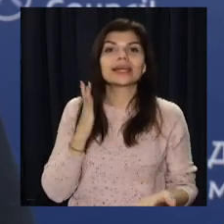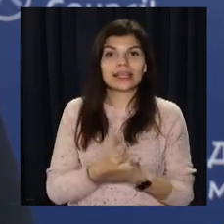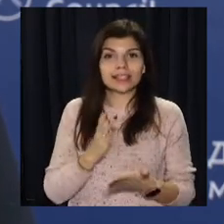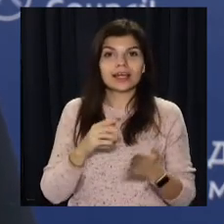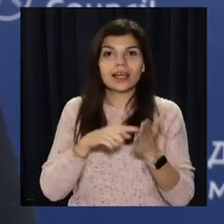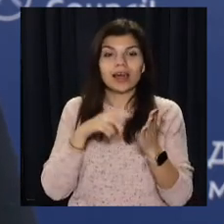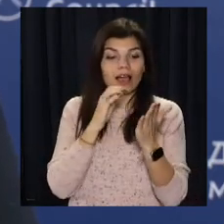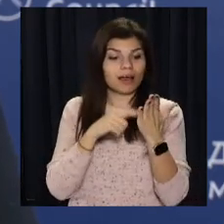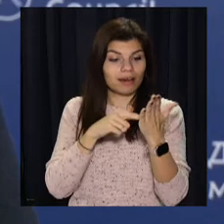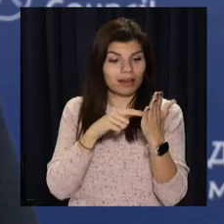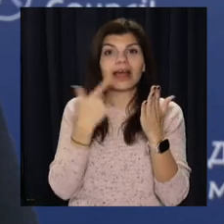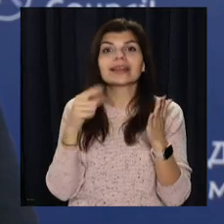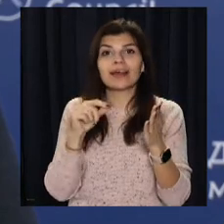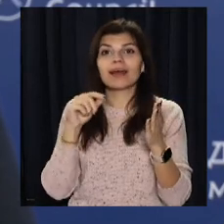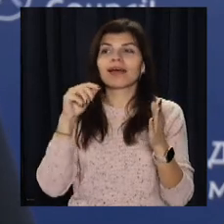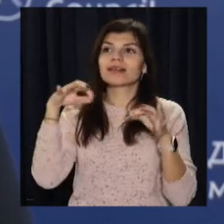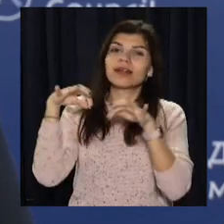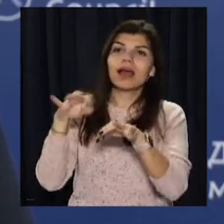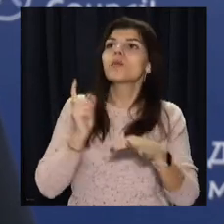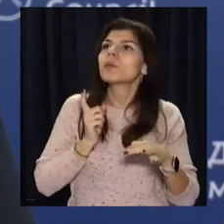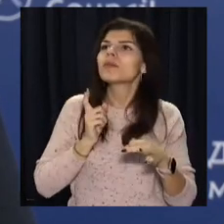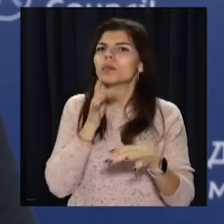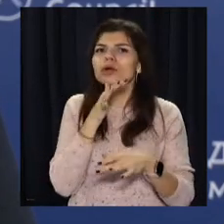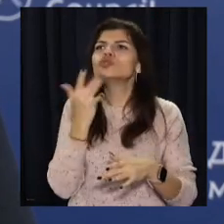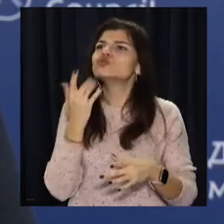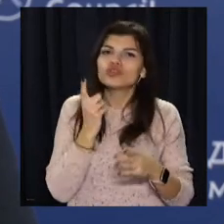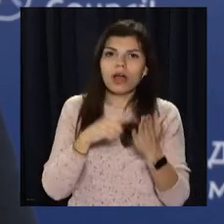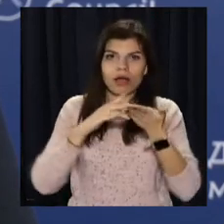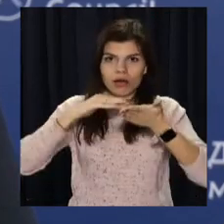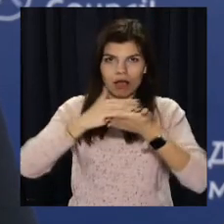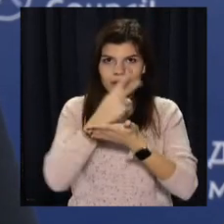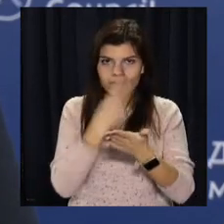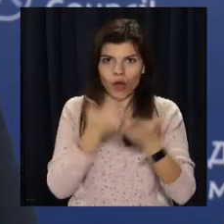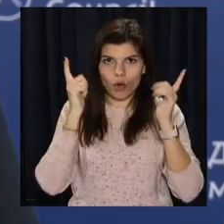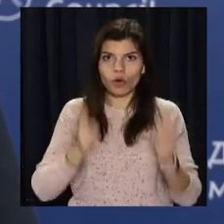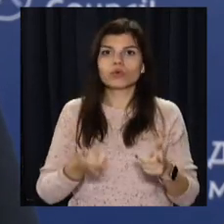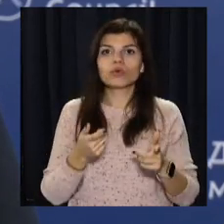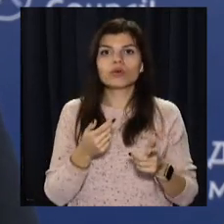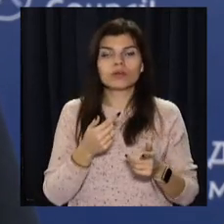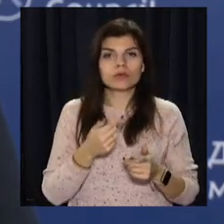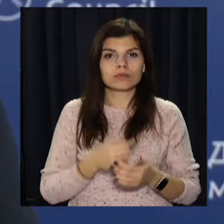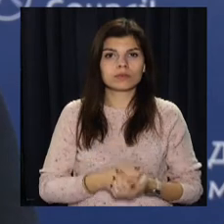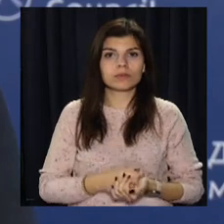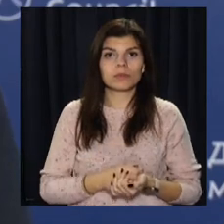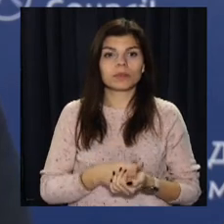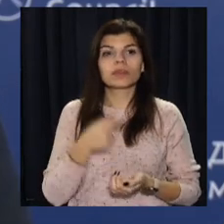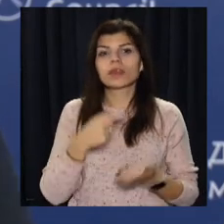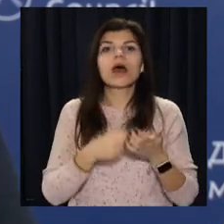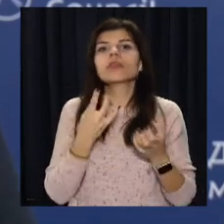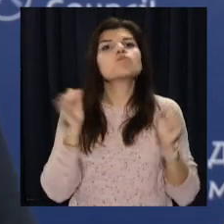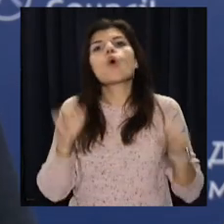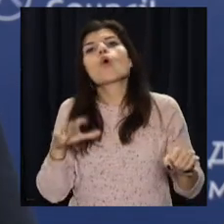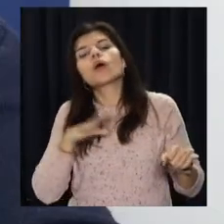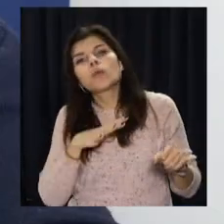на карте, где находится то или иное транспортное средство, следовательно, он фактически там находится, а не может быть.